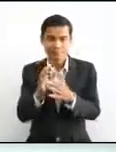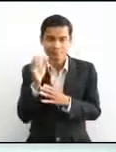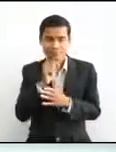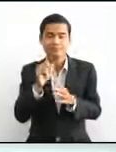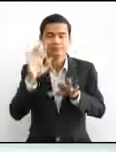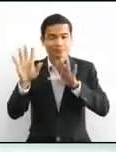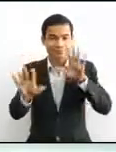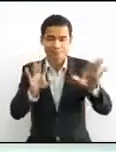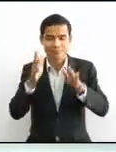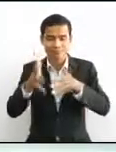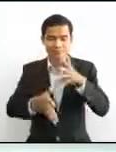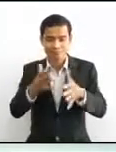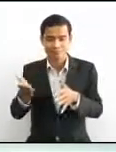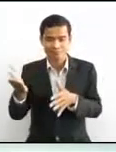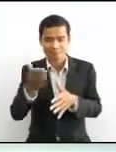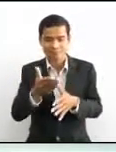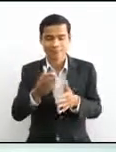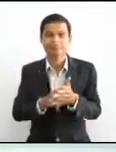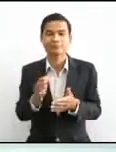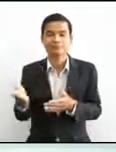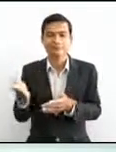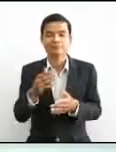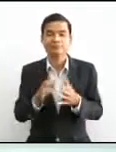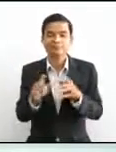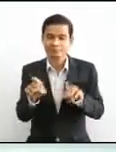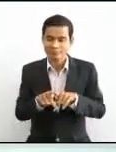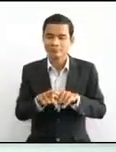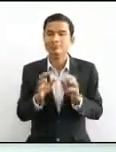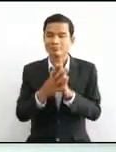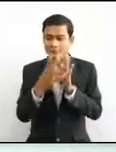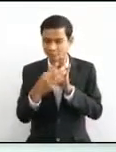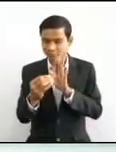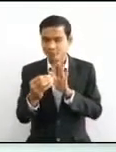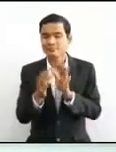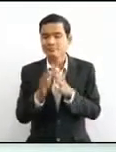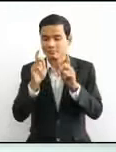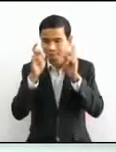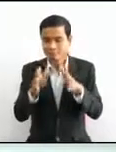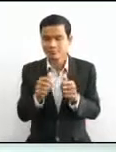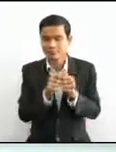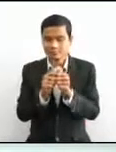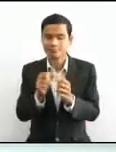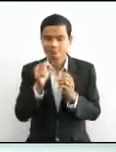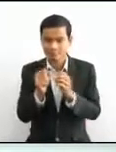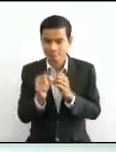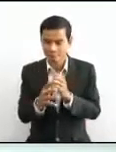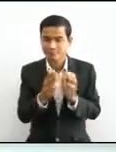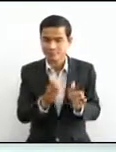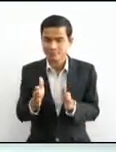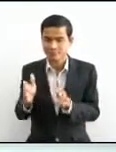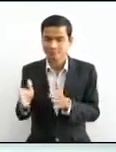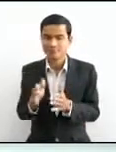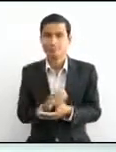mới hai thời cải bị ca thì tiếc con được ở khné chăm chơi riêng hai thời cải bị ca chơi mới nè kêu ná ta tiêm khốn